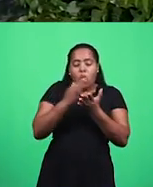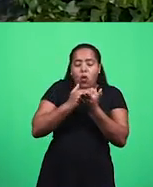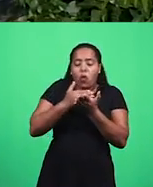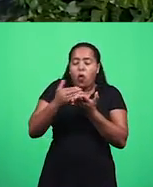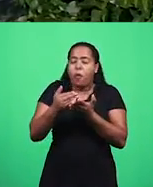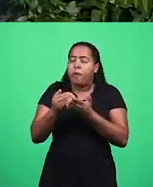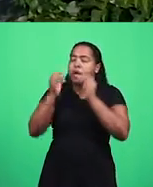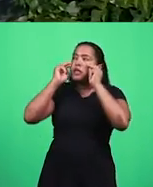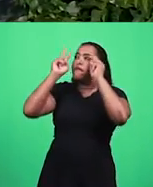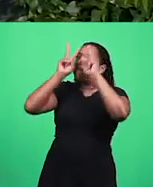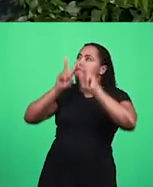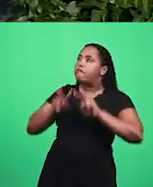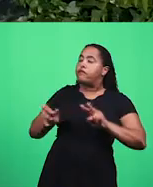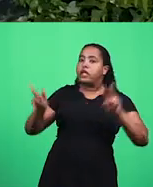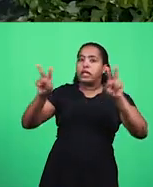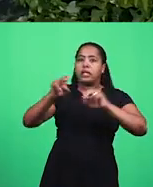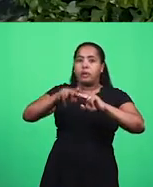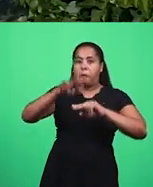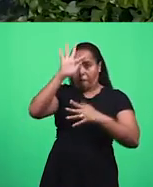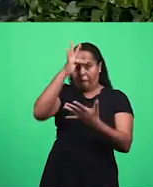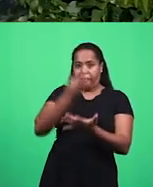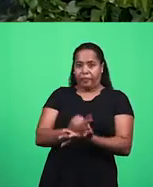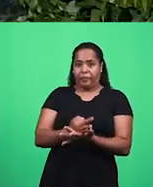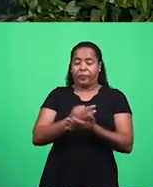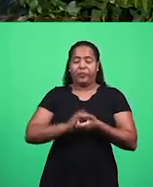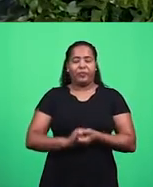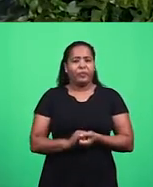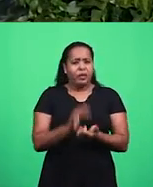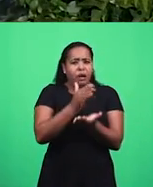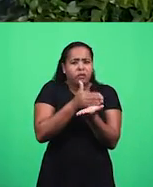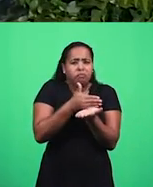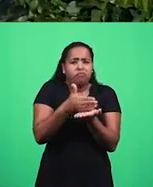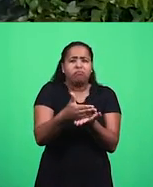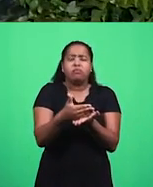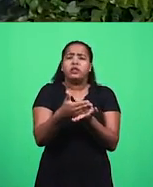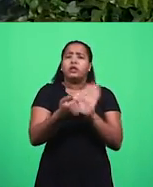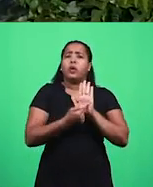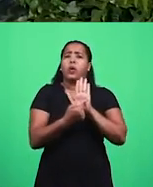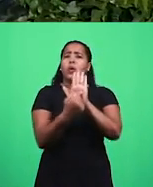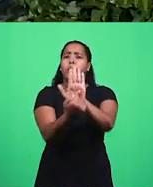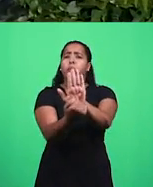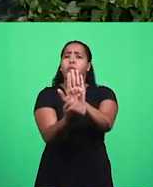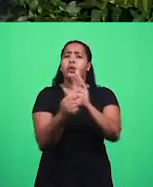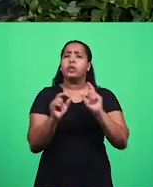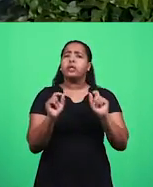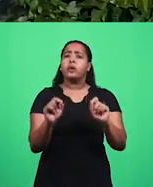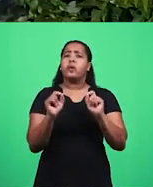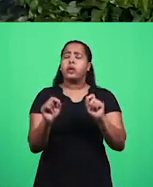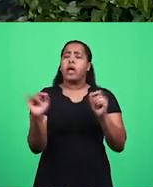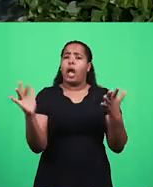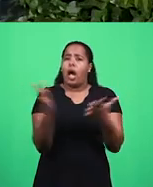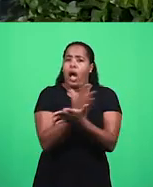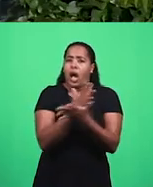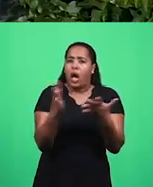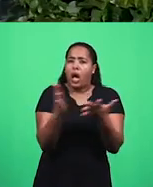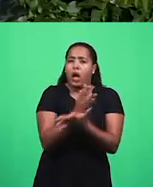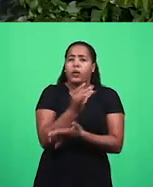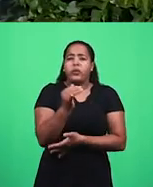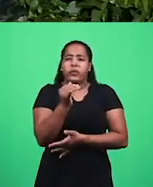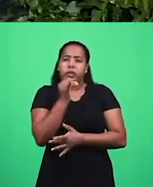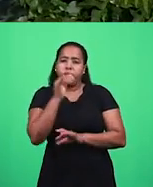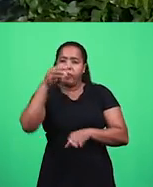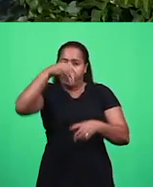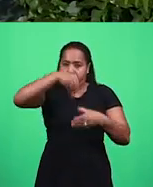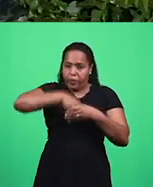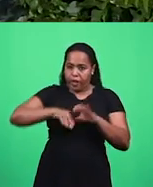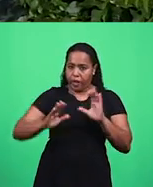начинает созерцать. И я хотел в этом вводном слове, да, в этом введении привести